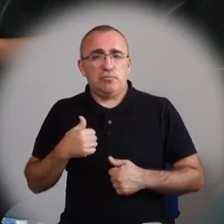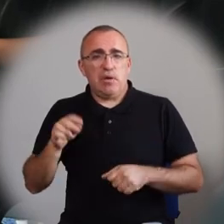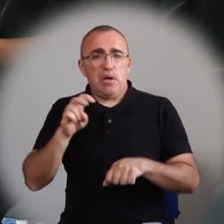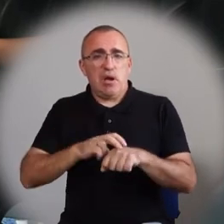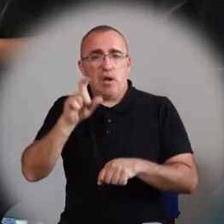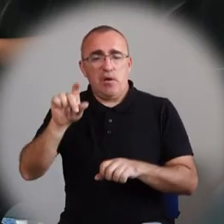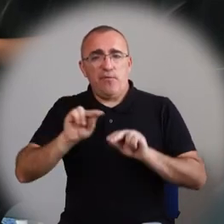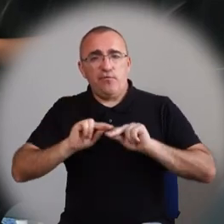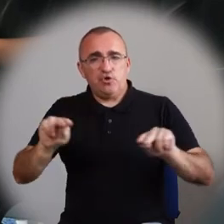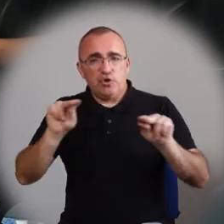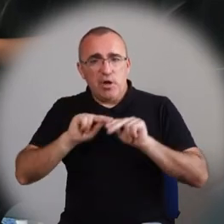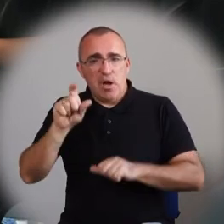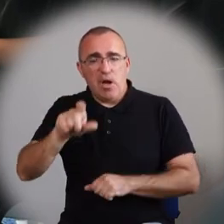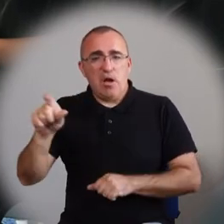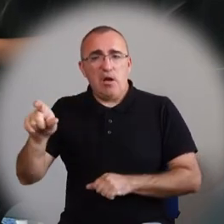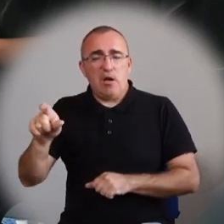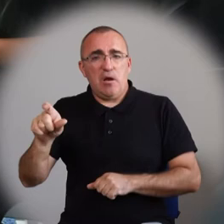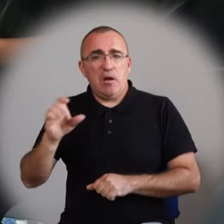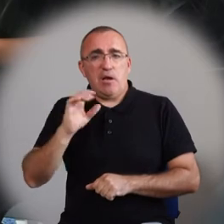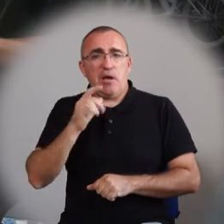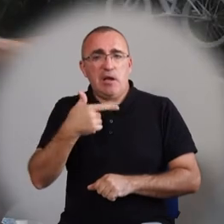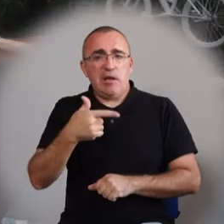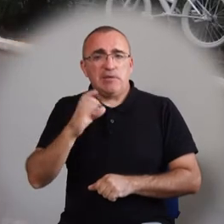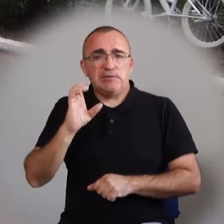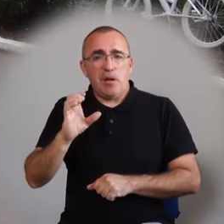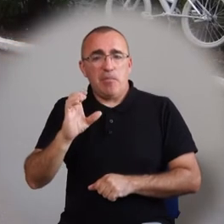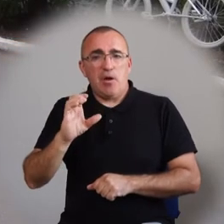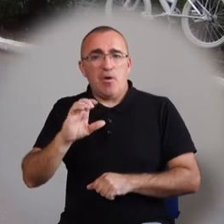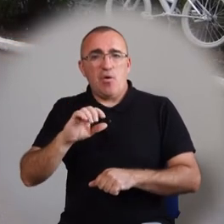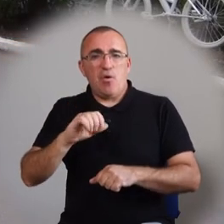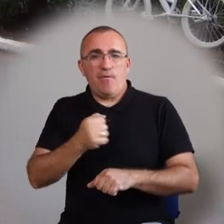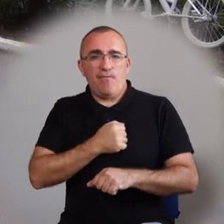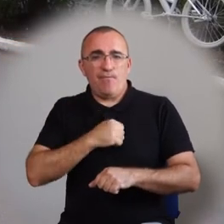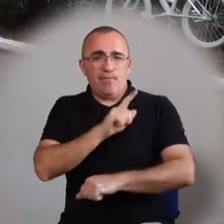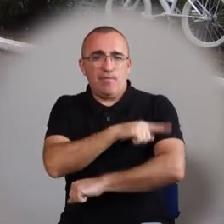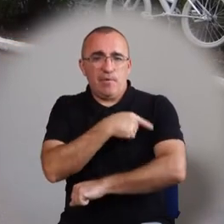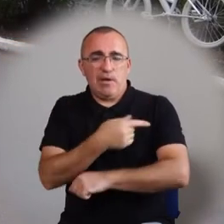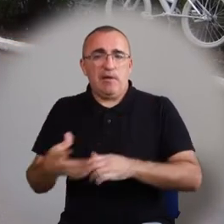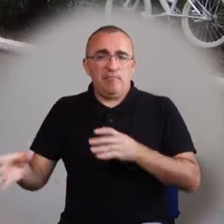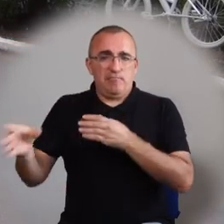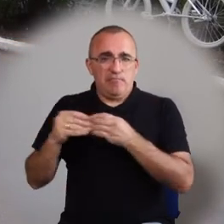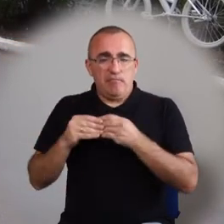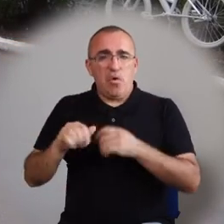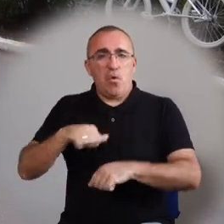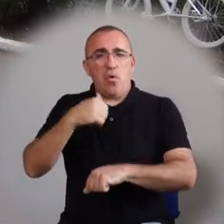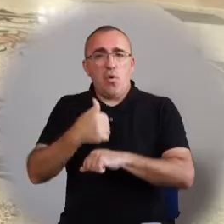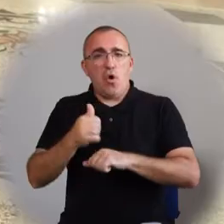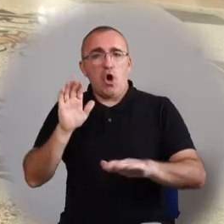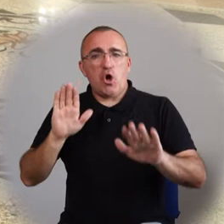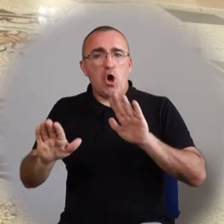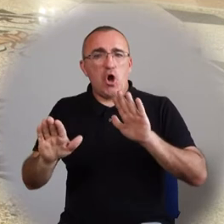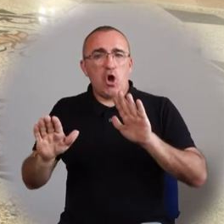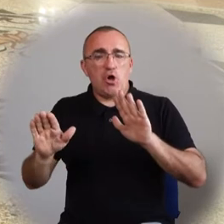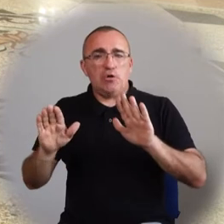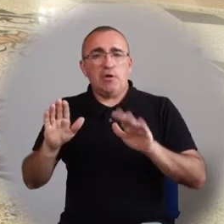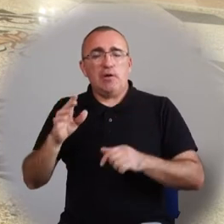пишаюсь лікарями, вчителями, пишаюсь, що Геннадій Сабренко, головний лікар госпіталю для ветеранів, іде з нами, що головний